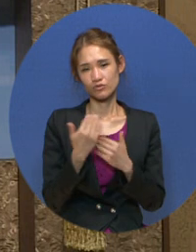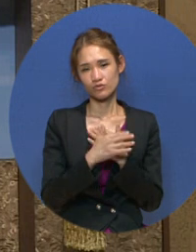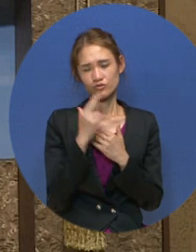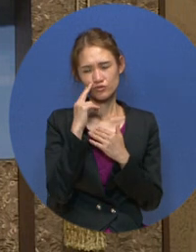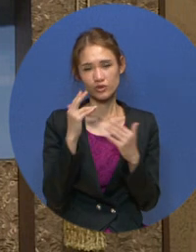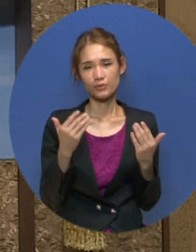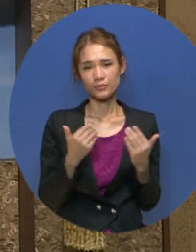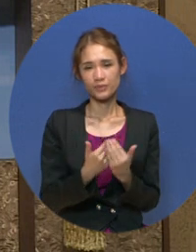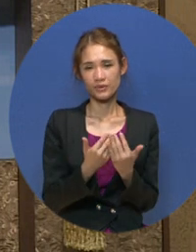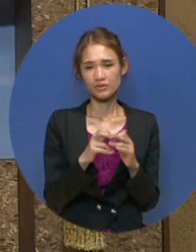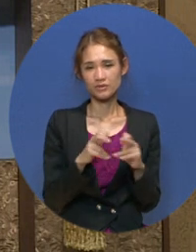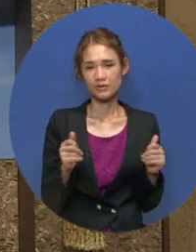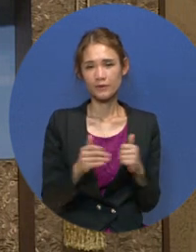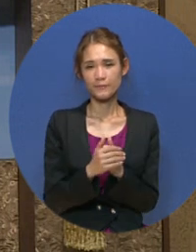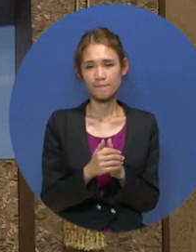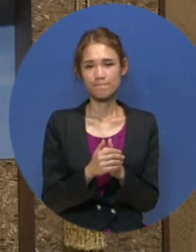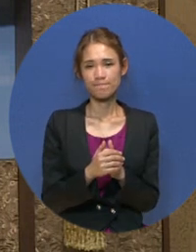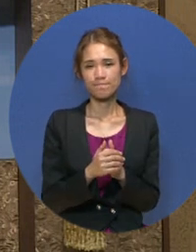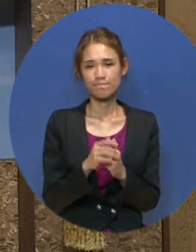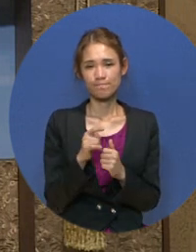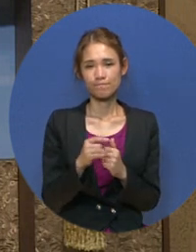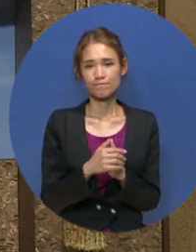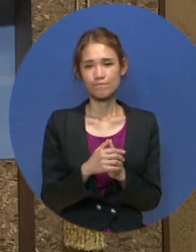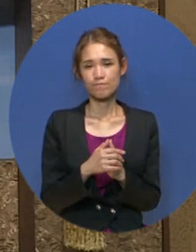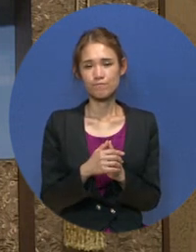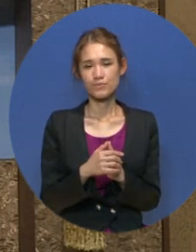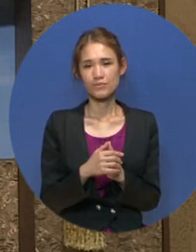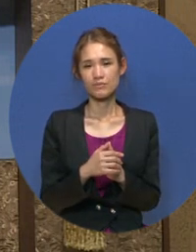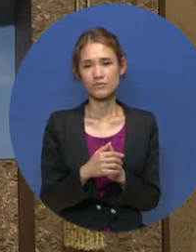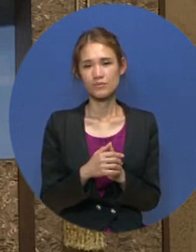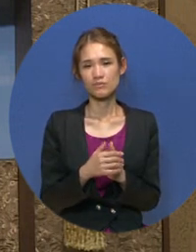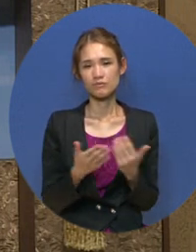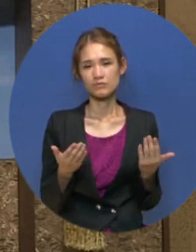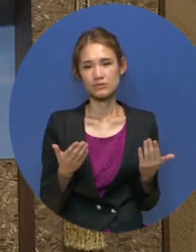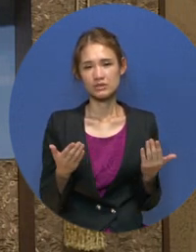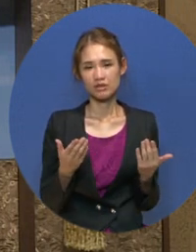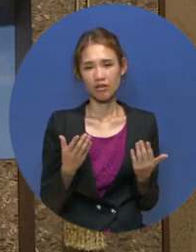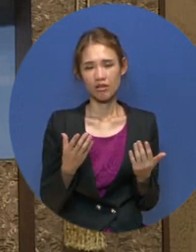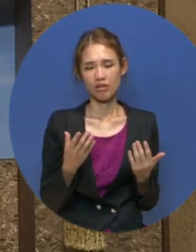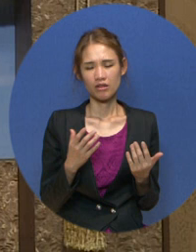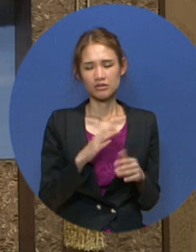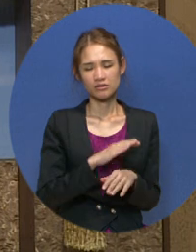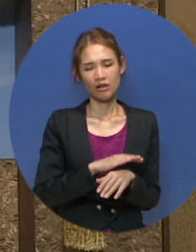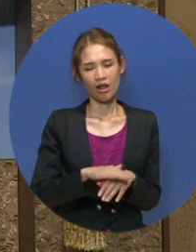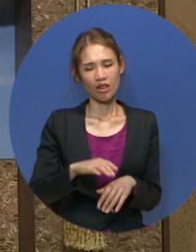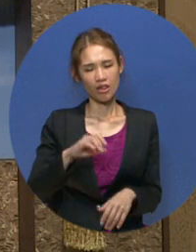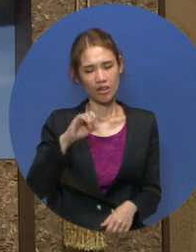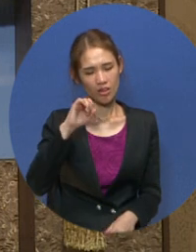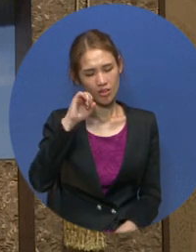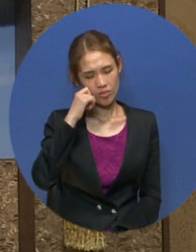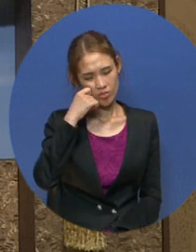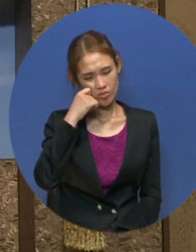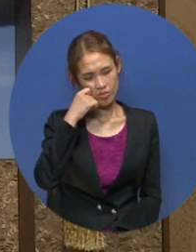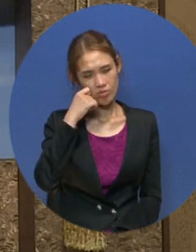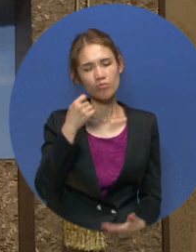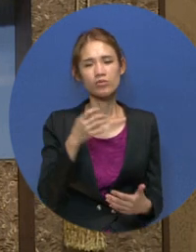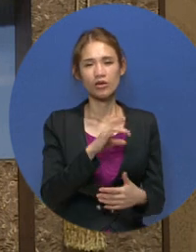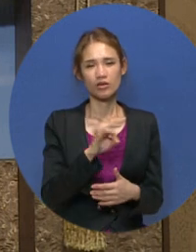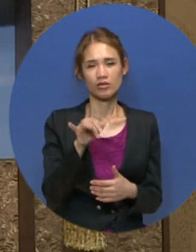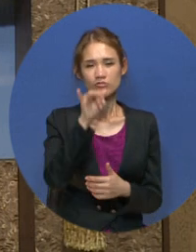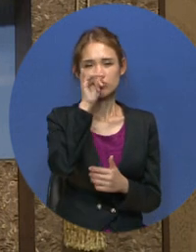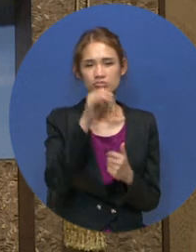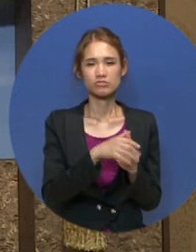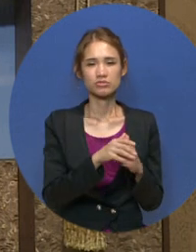중증장애인분들은 또 더 중증의 발달장애인분들은 이 직무들을 좀 소화하지 못하고 힘들어하는 분들이 있습니다. 네.